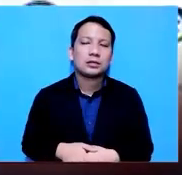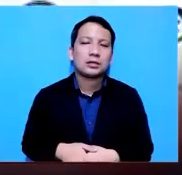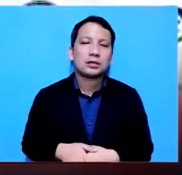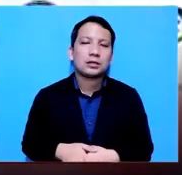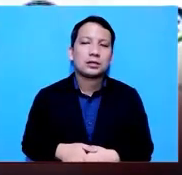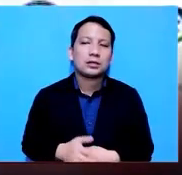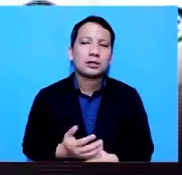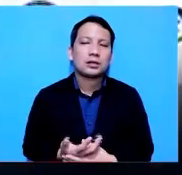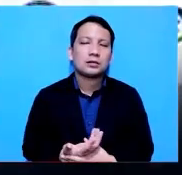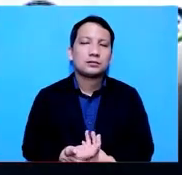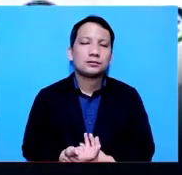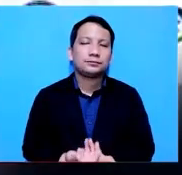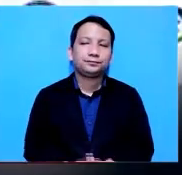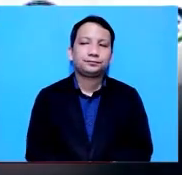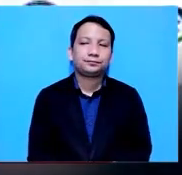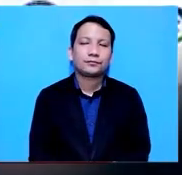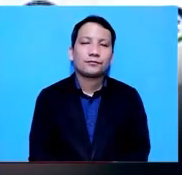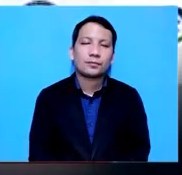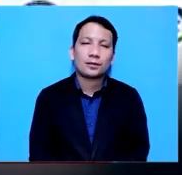Yung mga naiiwan na kababayan sa